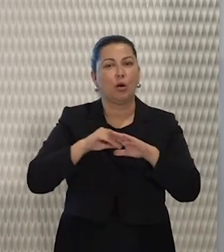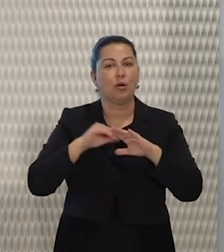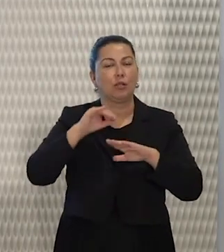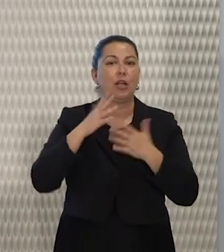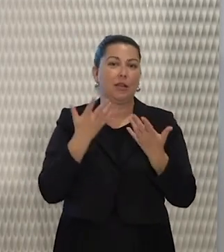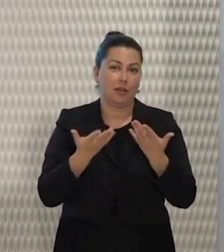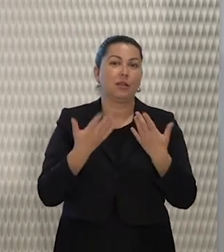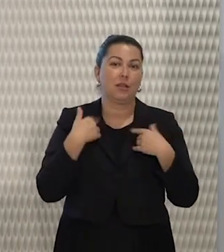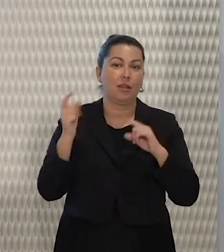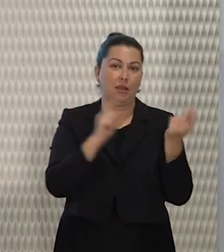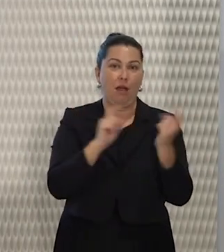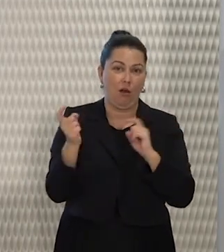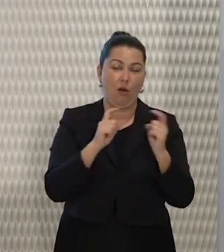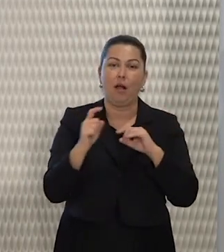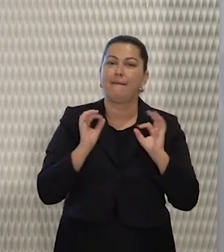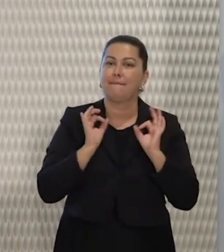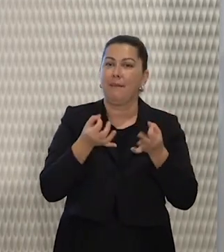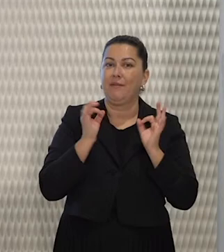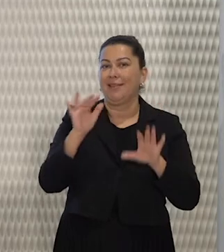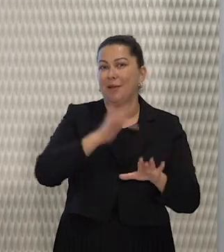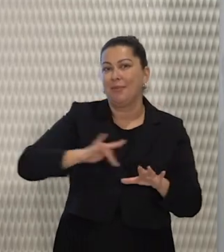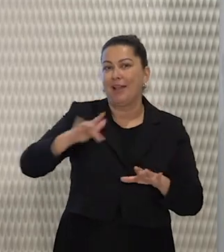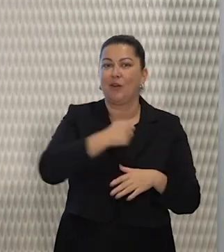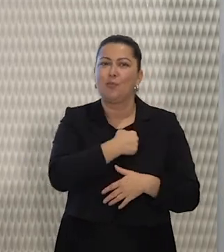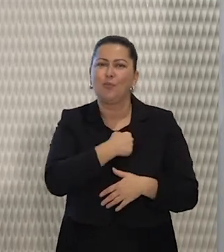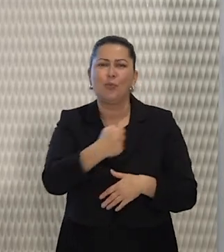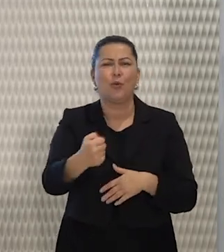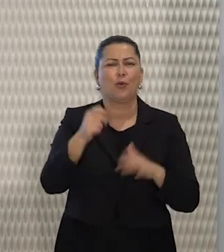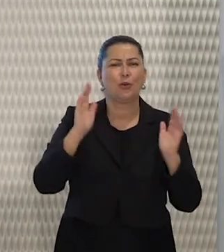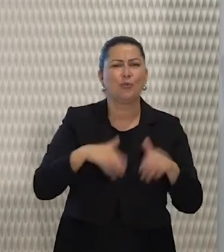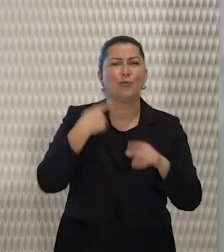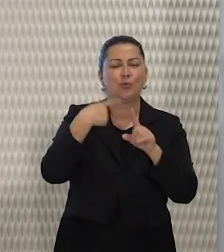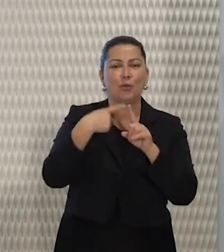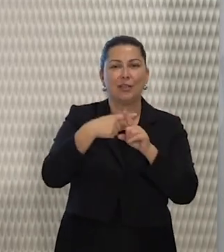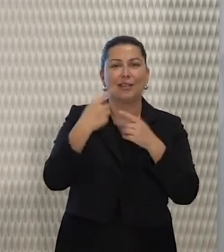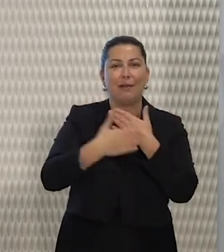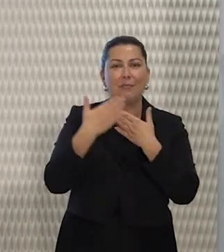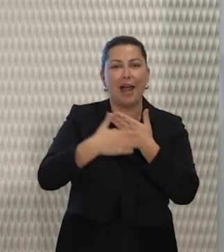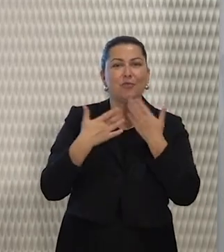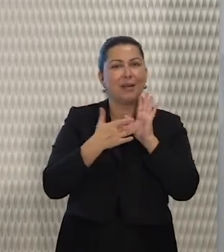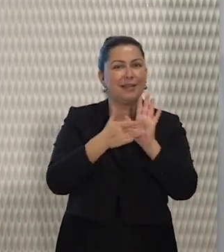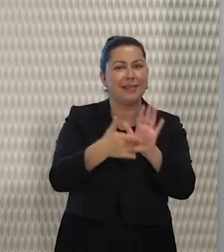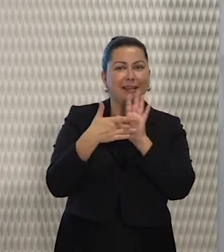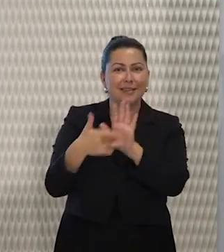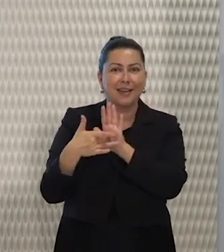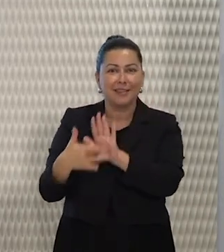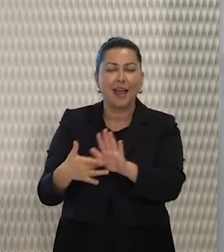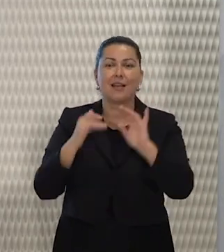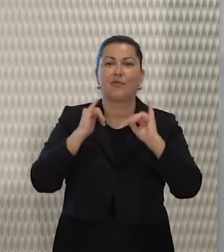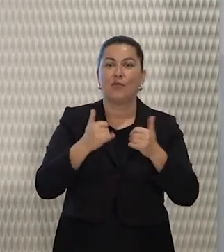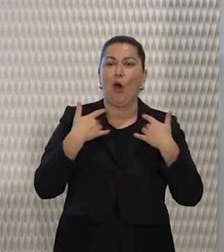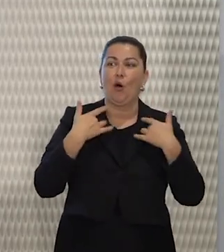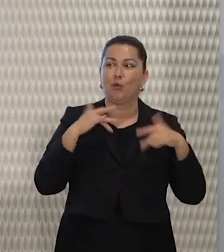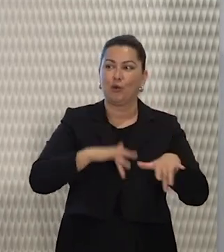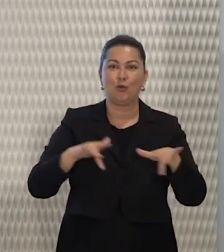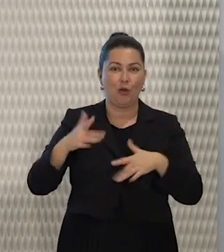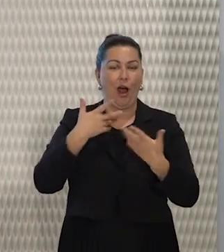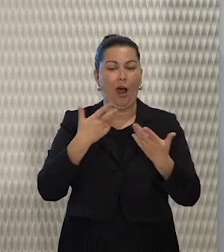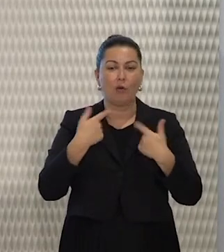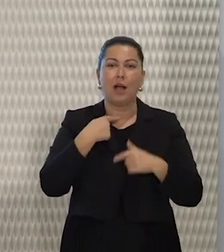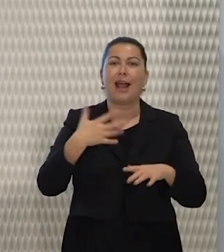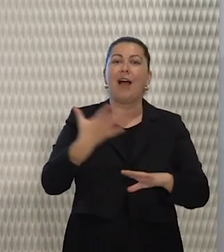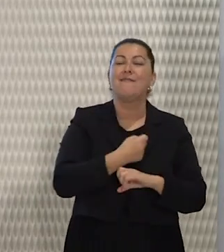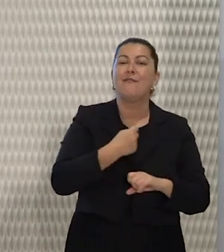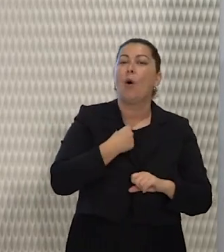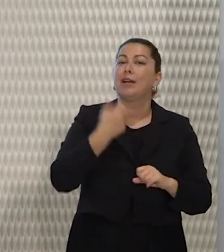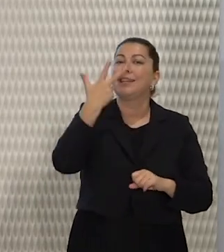eine perfekte Plattform, Mut zu machen, positive Beispiele zu teilen und hier, ja, sagt man immer, Erfolg hat drei